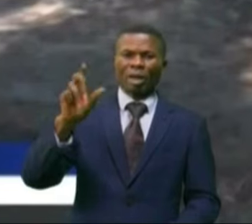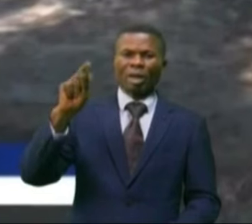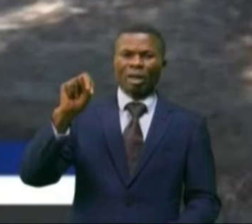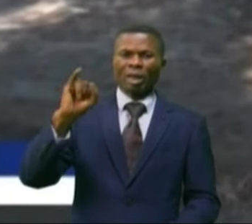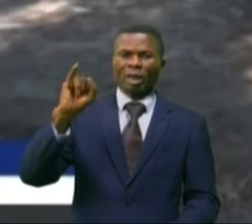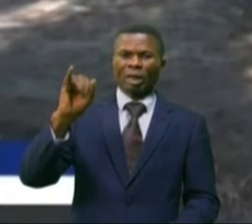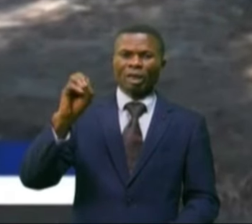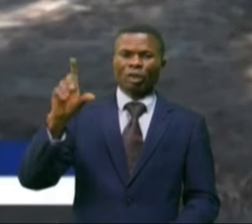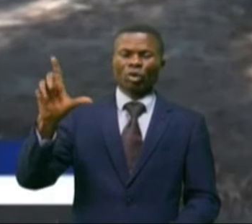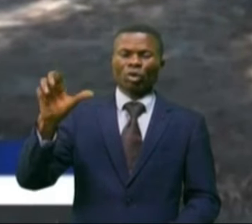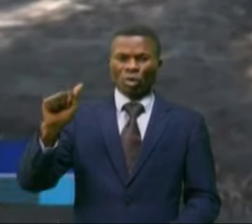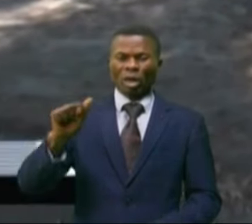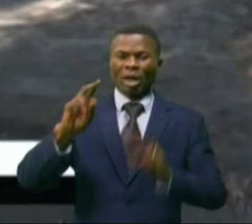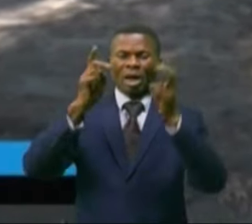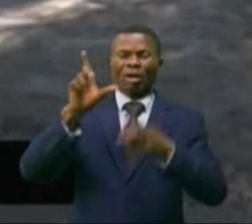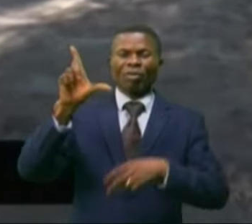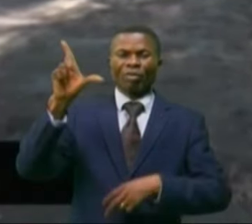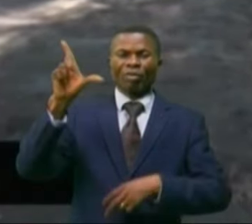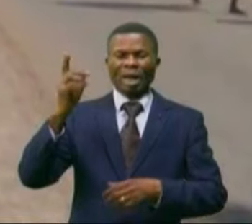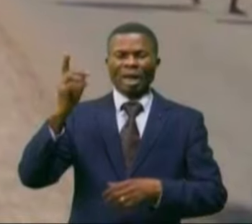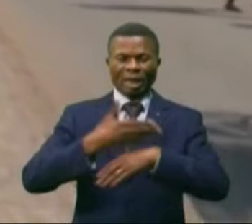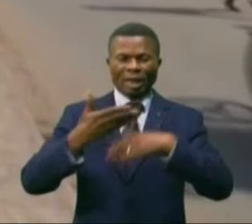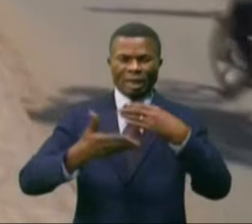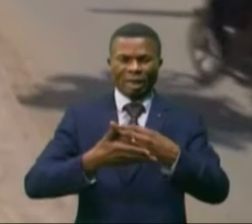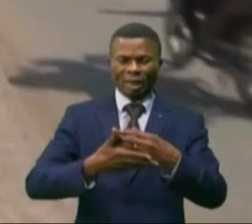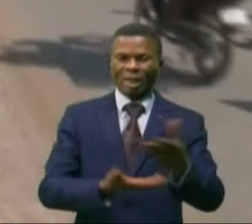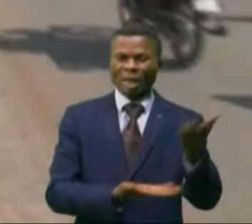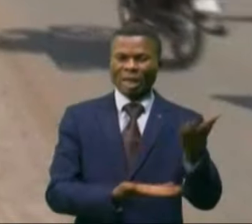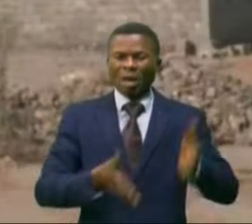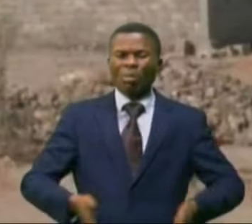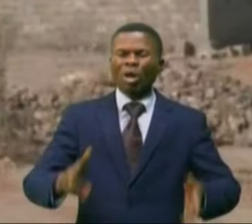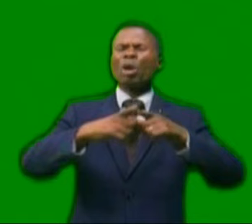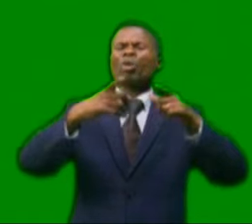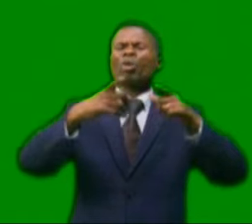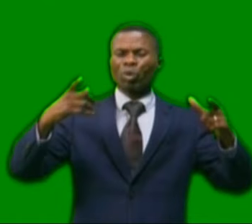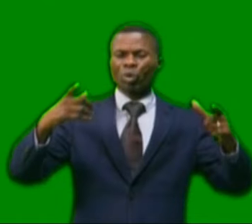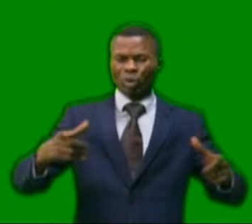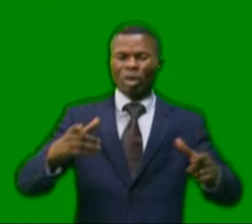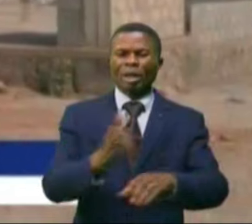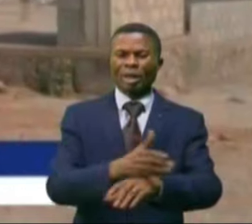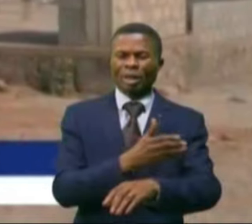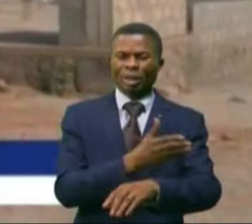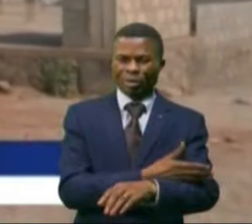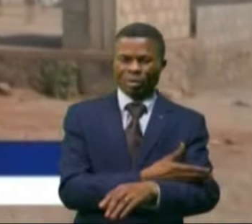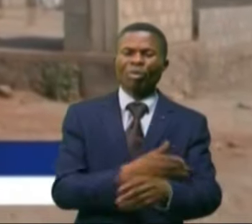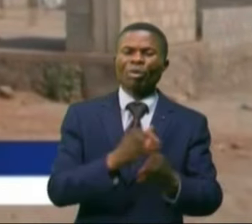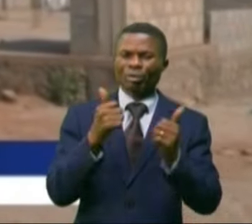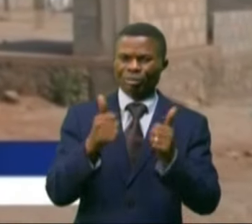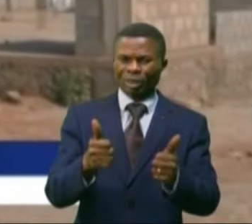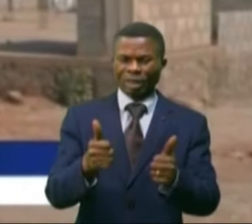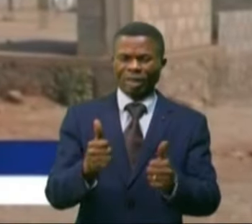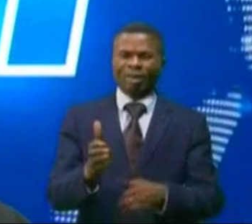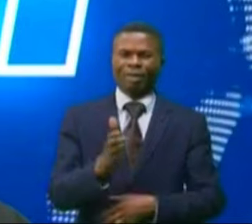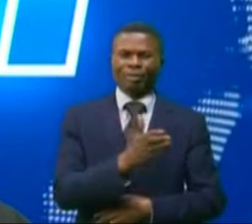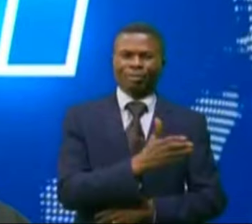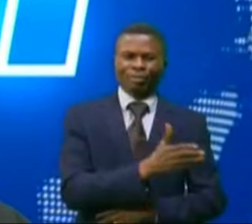de Likasi où la reconstruction de l'important boulevard Kamagnola évolue avec succès.